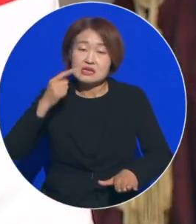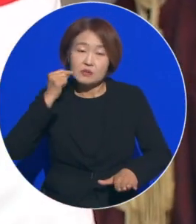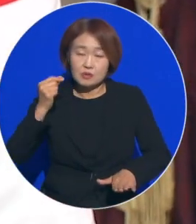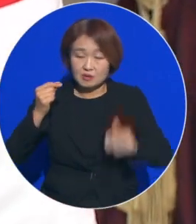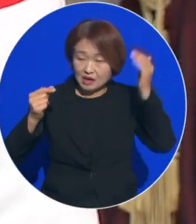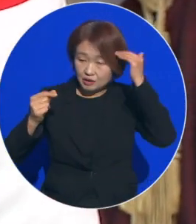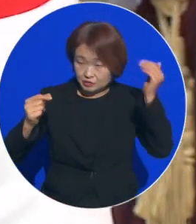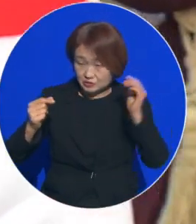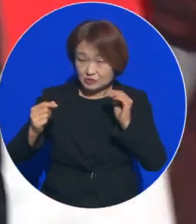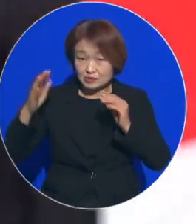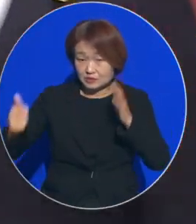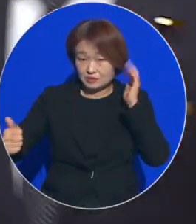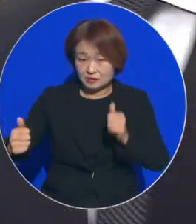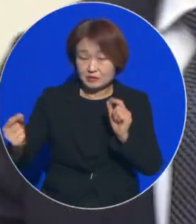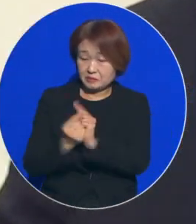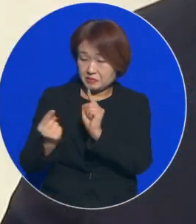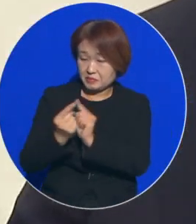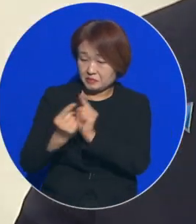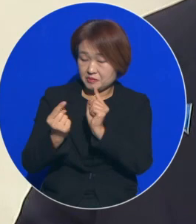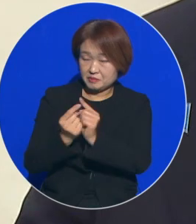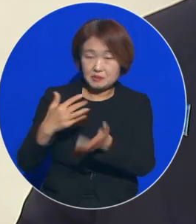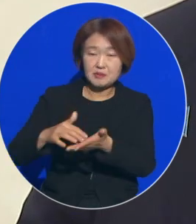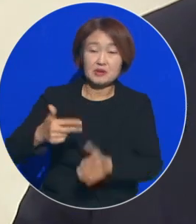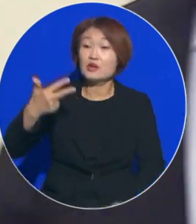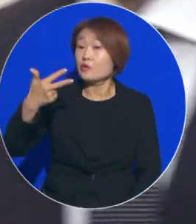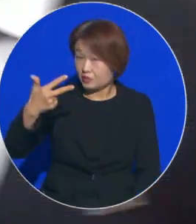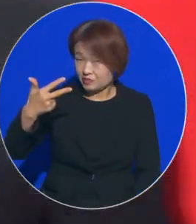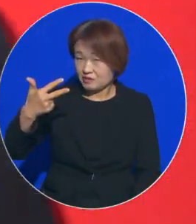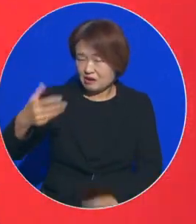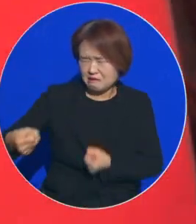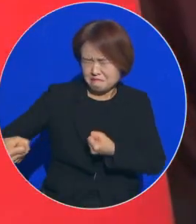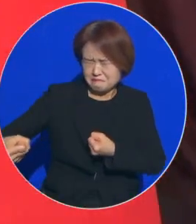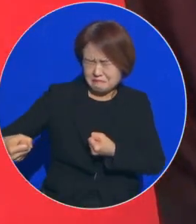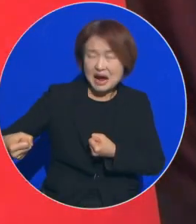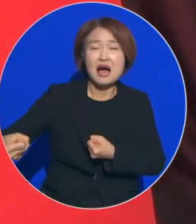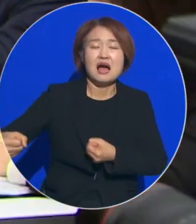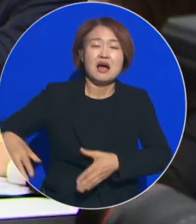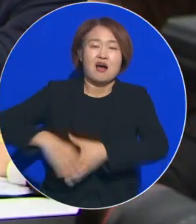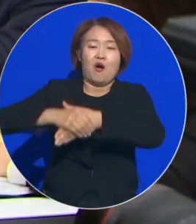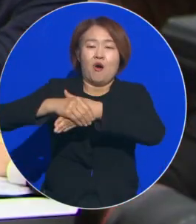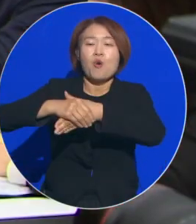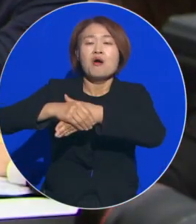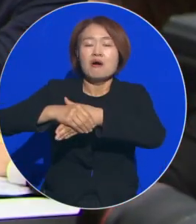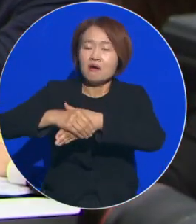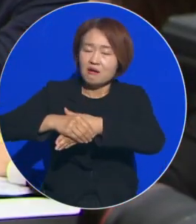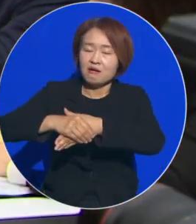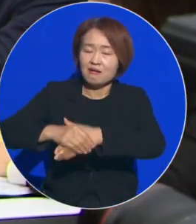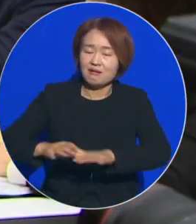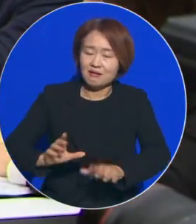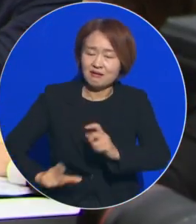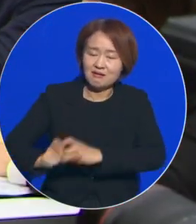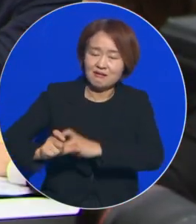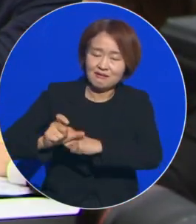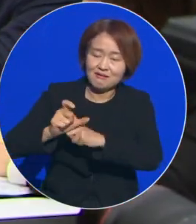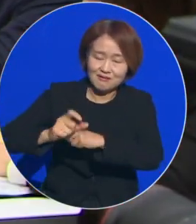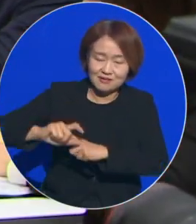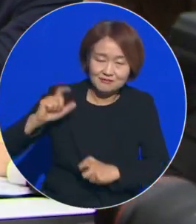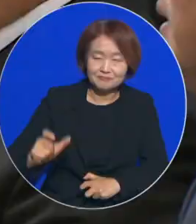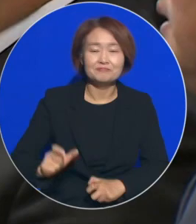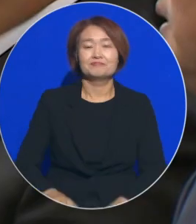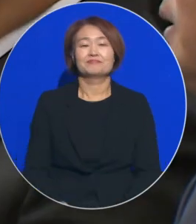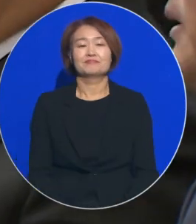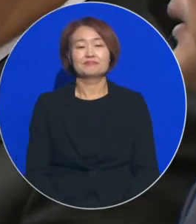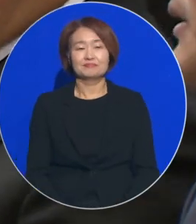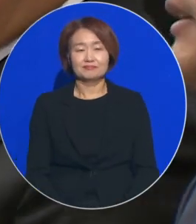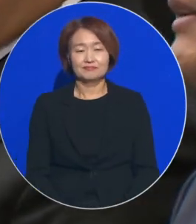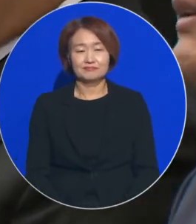횟수는 총 일곱 차례 얼어붙었던 양국관계가 해빙기를 맞으면서 한일 협력은 더 강화될 전망입니다